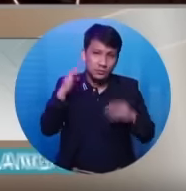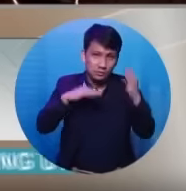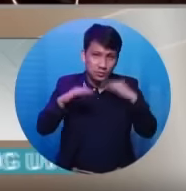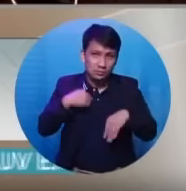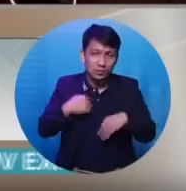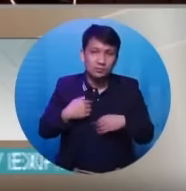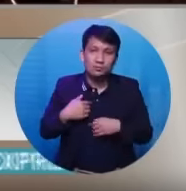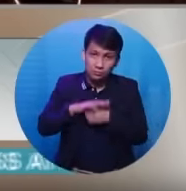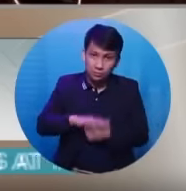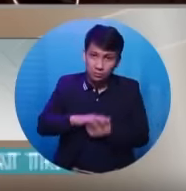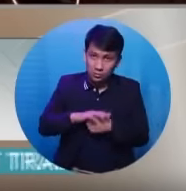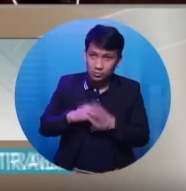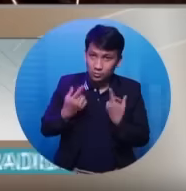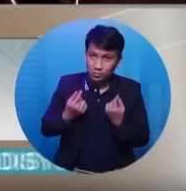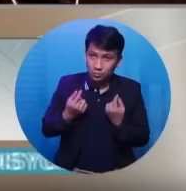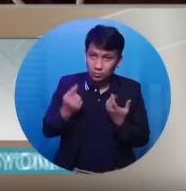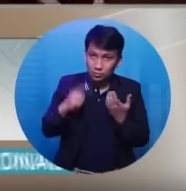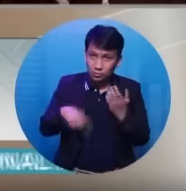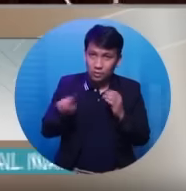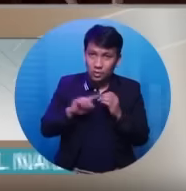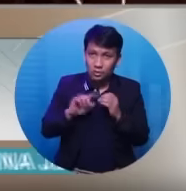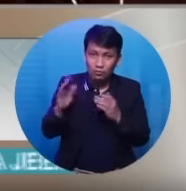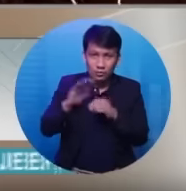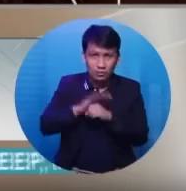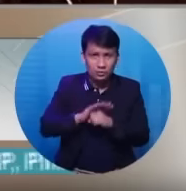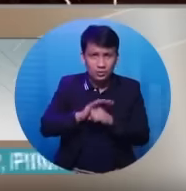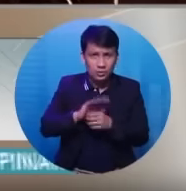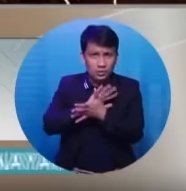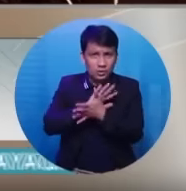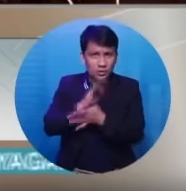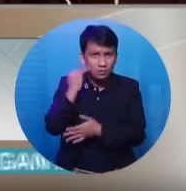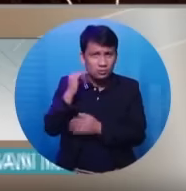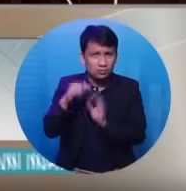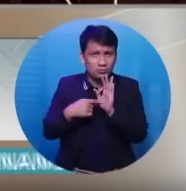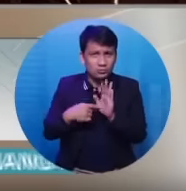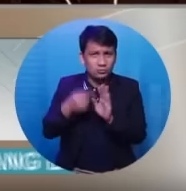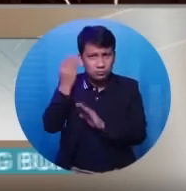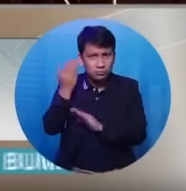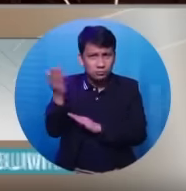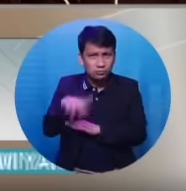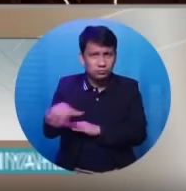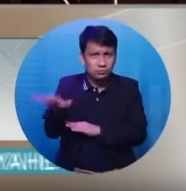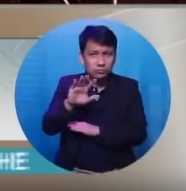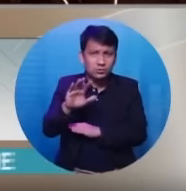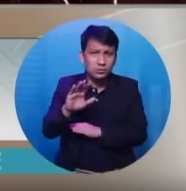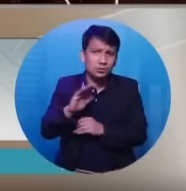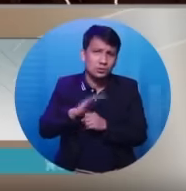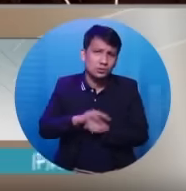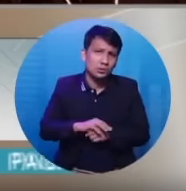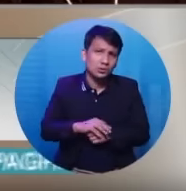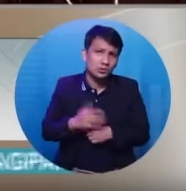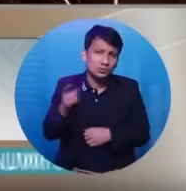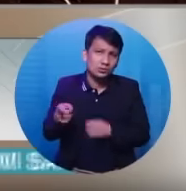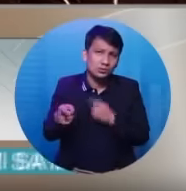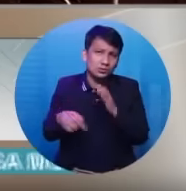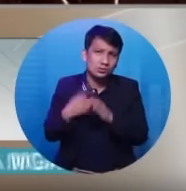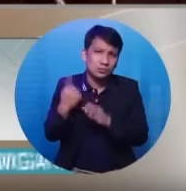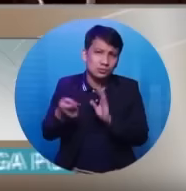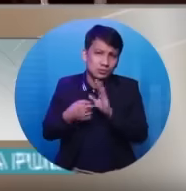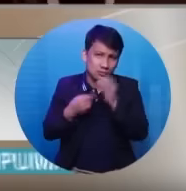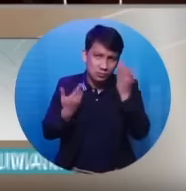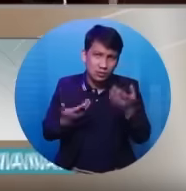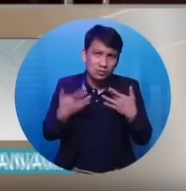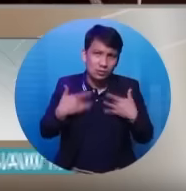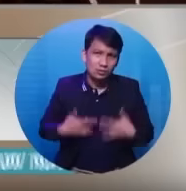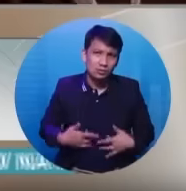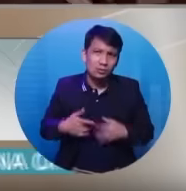pinagdaraanan ngayon. Siguro, sir, gawa ng itong stress sa COVID. Kasi nakaka-stress naman talaga to. too much stress. Sometimes yung ibang tao pa na